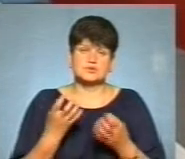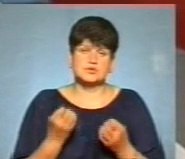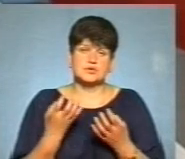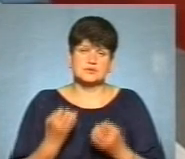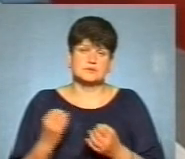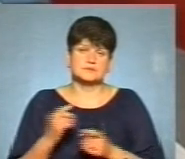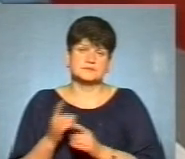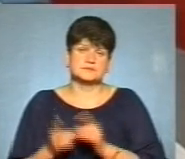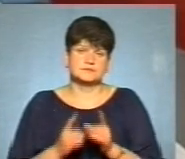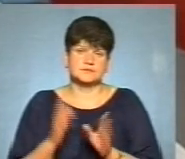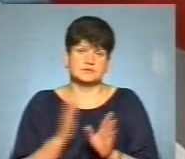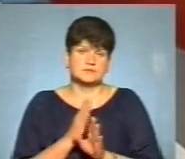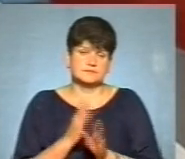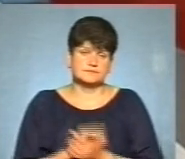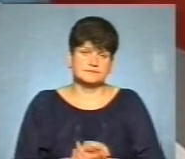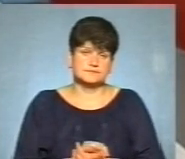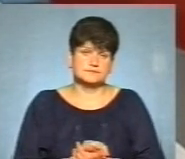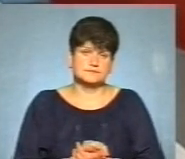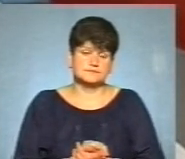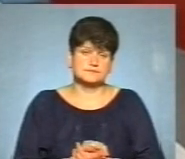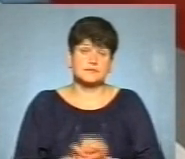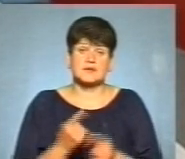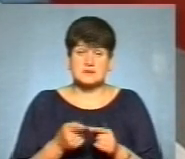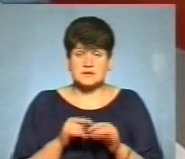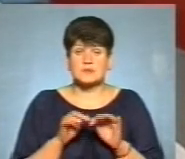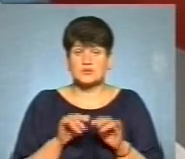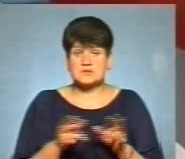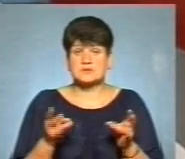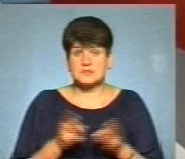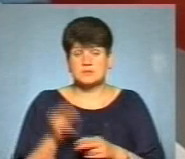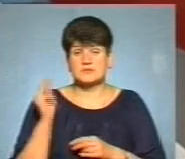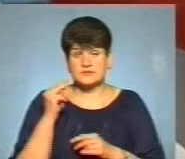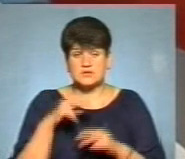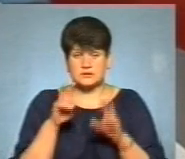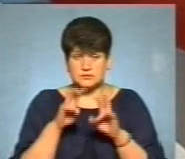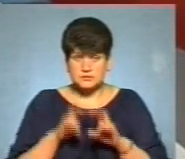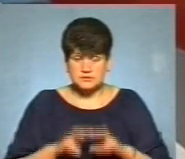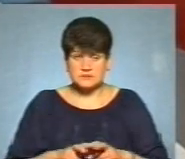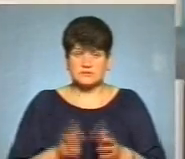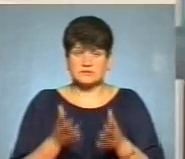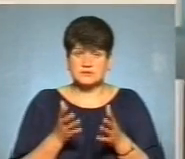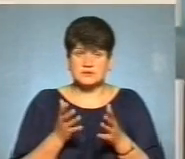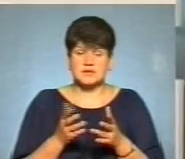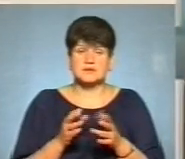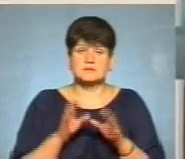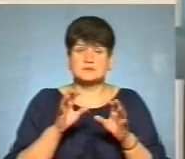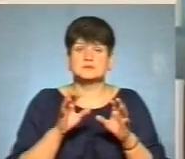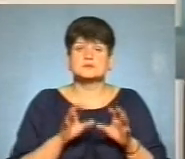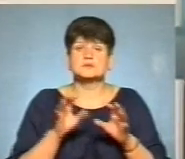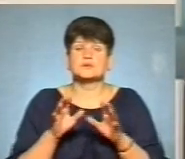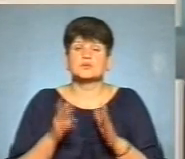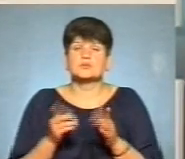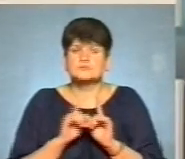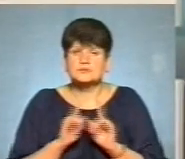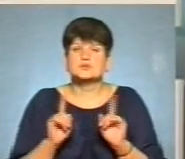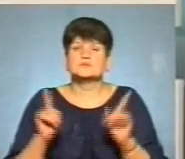у кліматі? Ну, цей процес треба вивчати, досліджувати, встановлювати якісь певні закономірності,